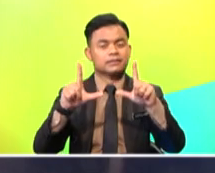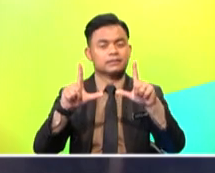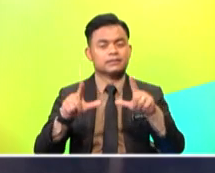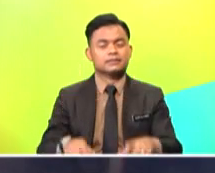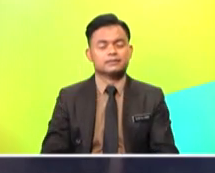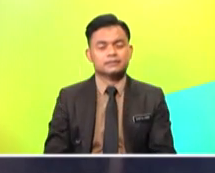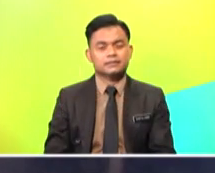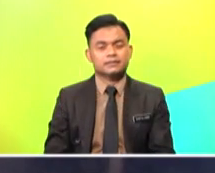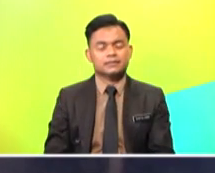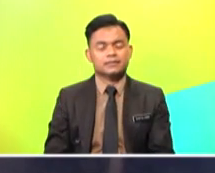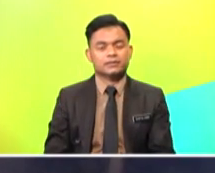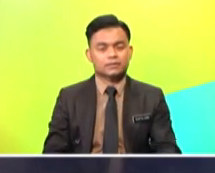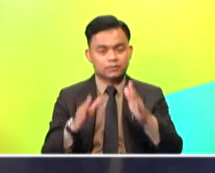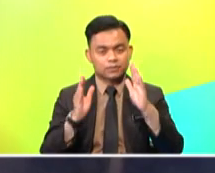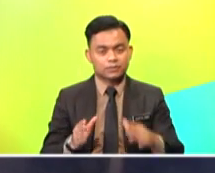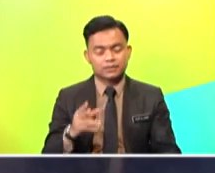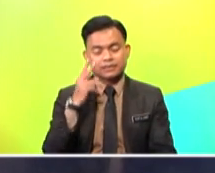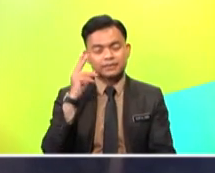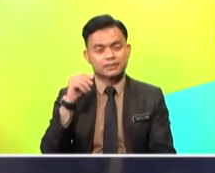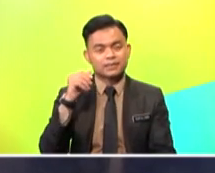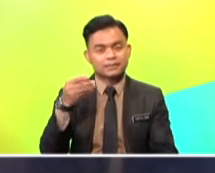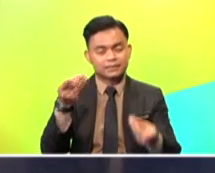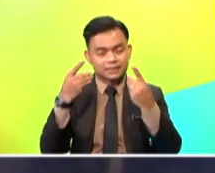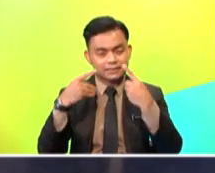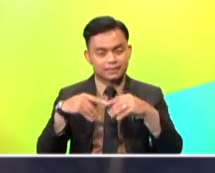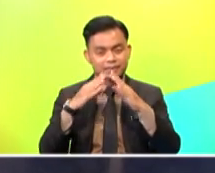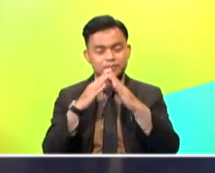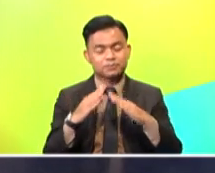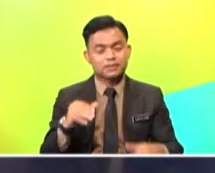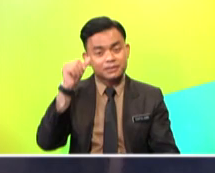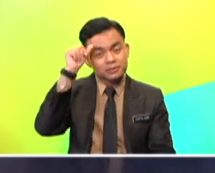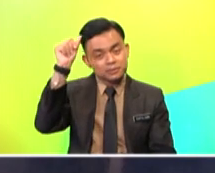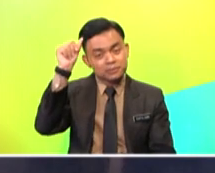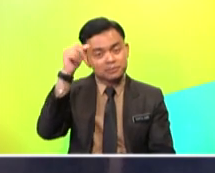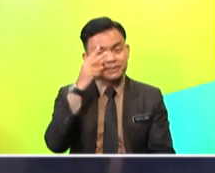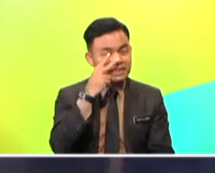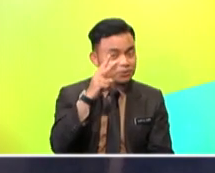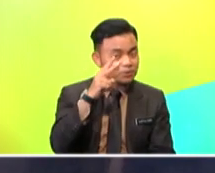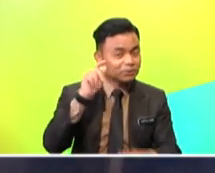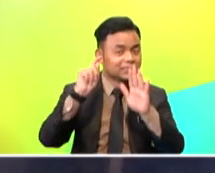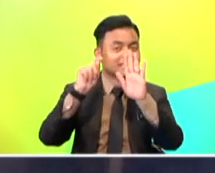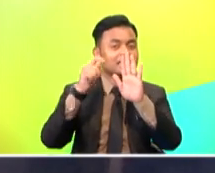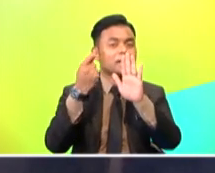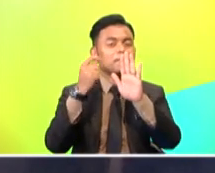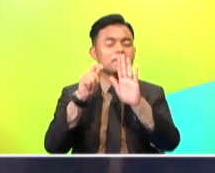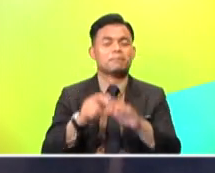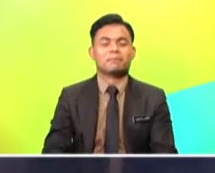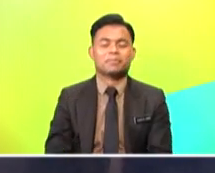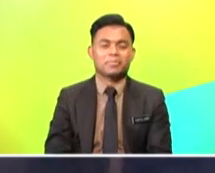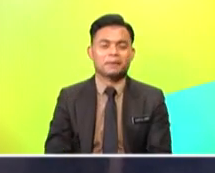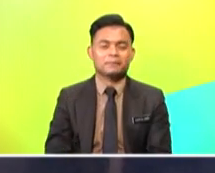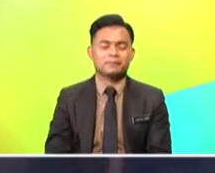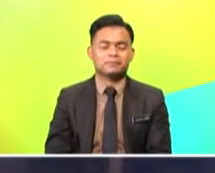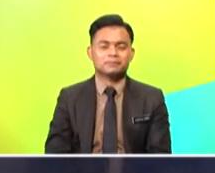datang assalamualaikum, dah nampak kat tingkap lah. Okey. Baik. Fun. Ya saya. Dah ada semua ni Fan.